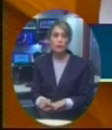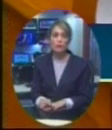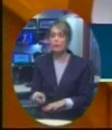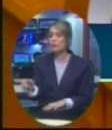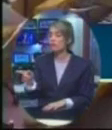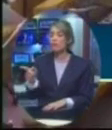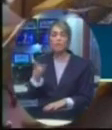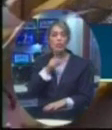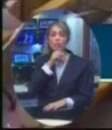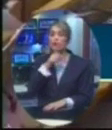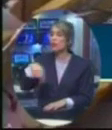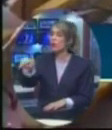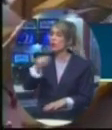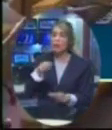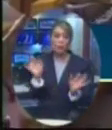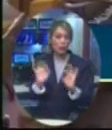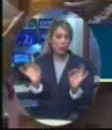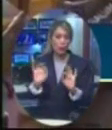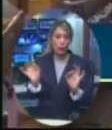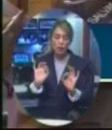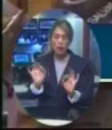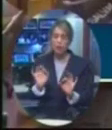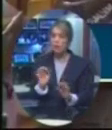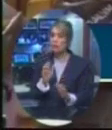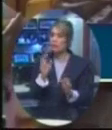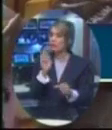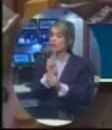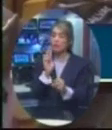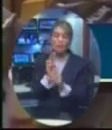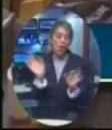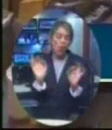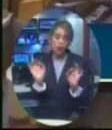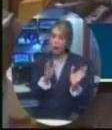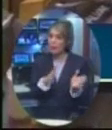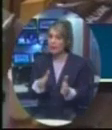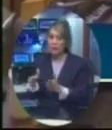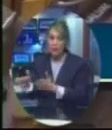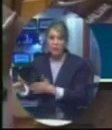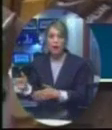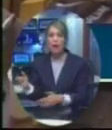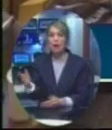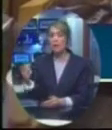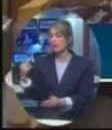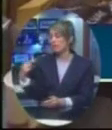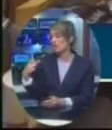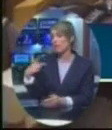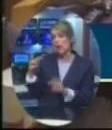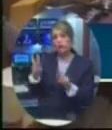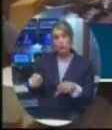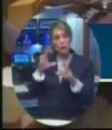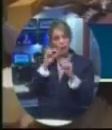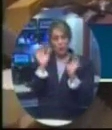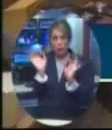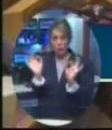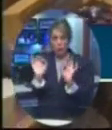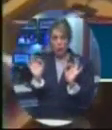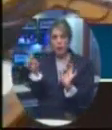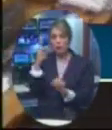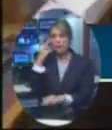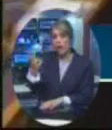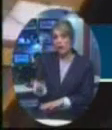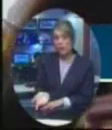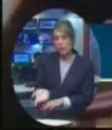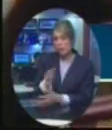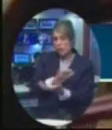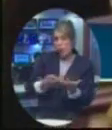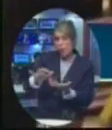ולא דאג לשמור על הסדר, ולא נתן לנו את האפשרות לדבר כמו שצריך. והתוצאה הייתה, כפי שאתם ראיתם, שהייתה שם מאומה שלמה. אבל